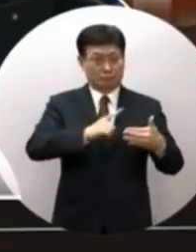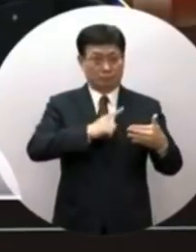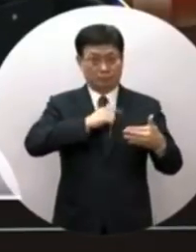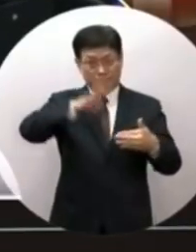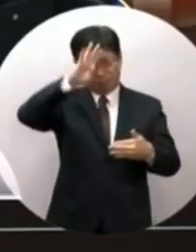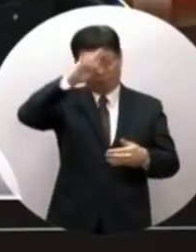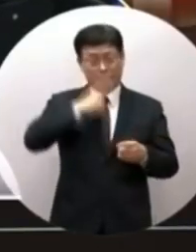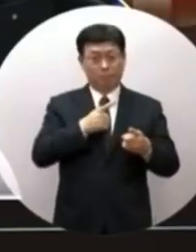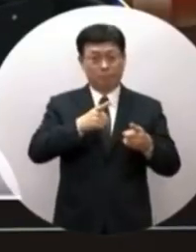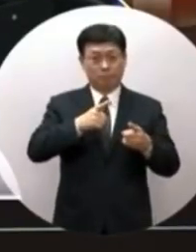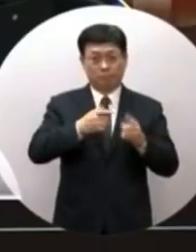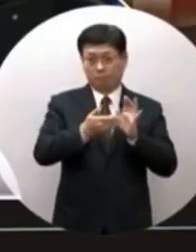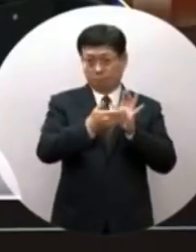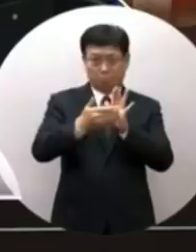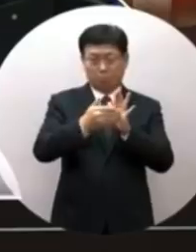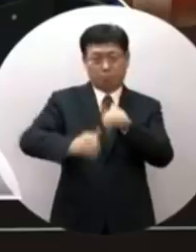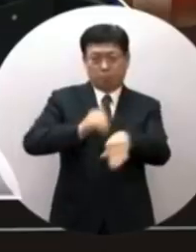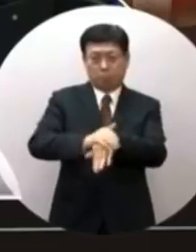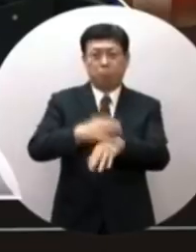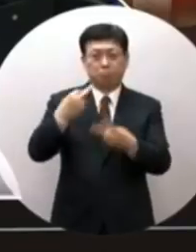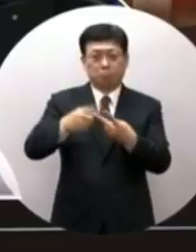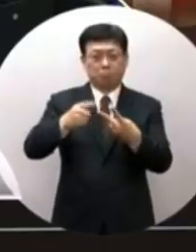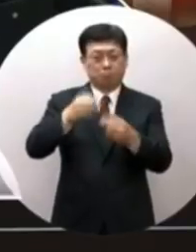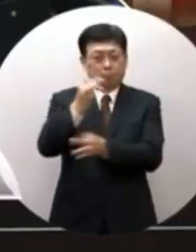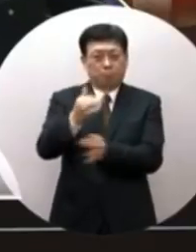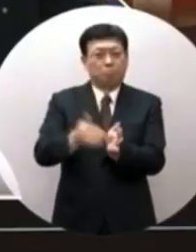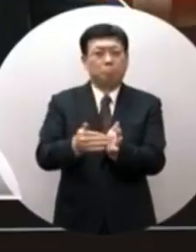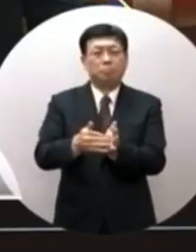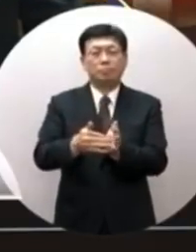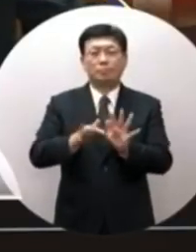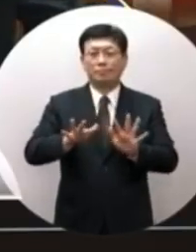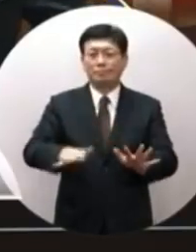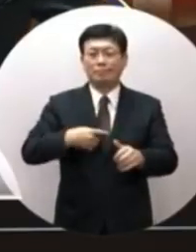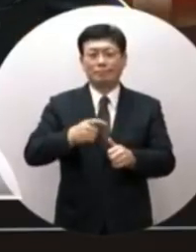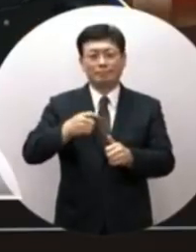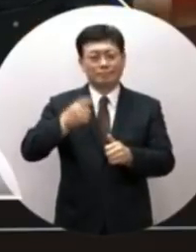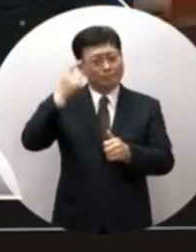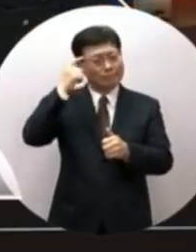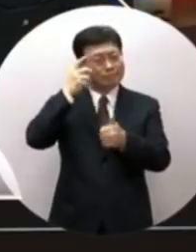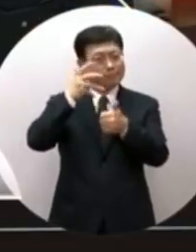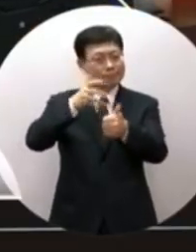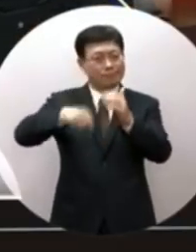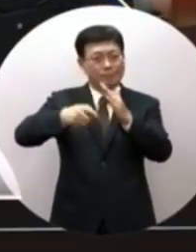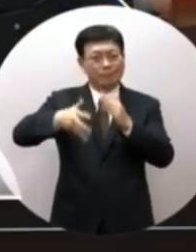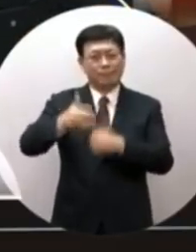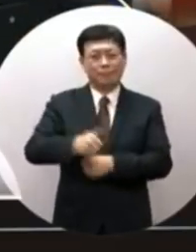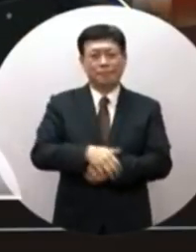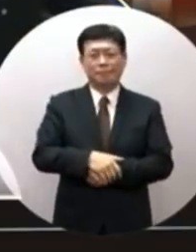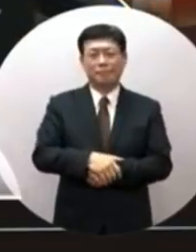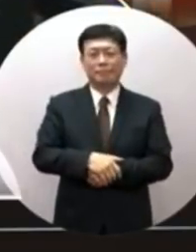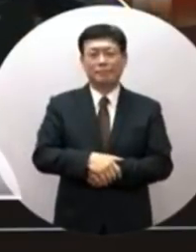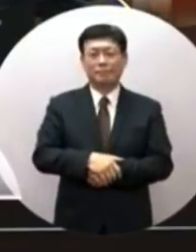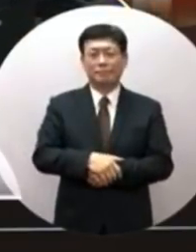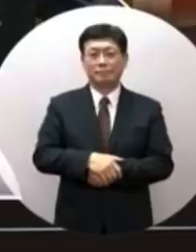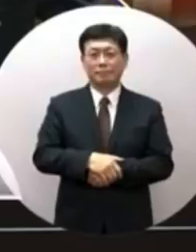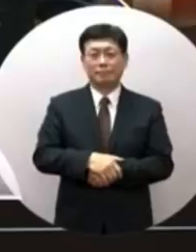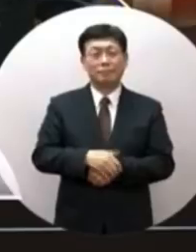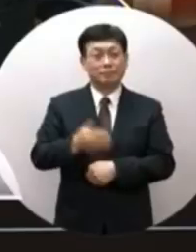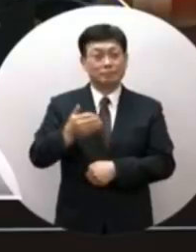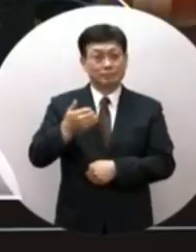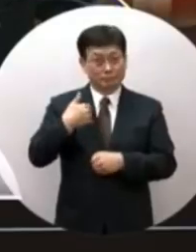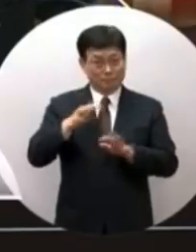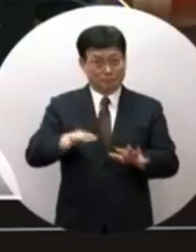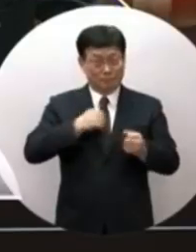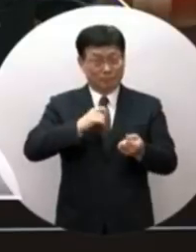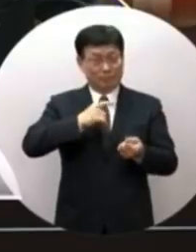疫已经成功而且完成了。那现在我首先要请教你一个问题，我们留在